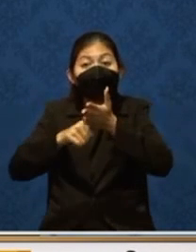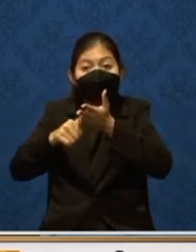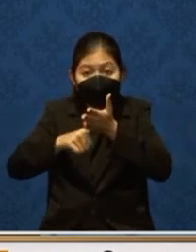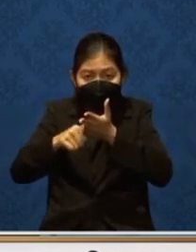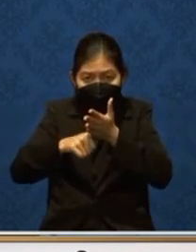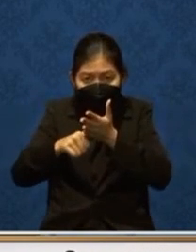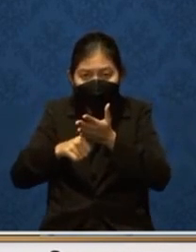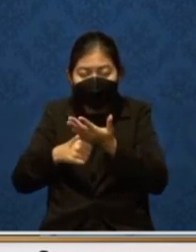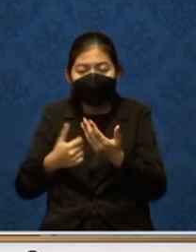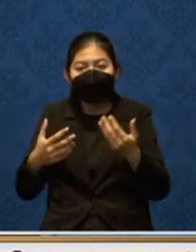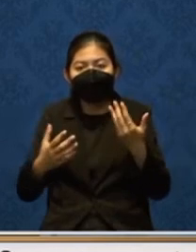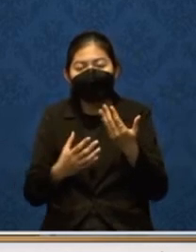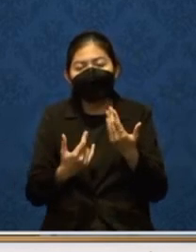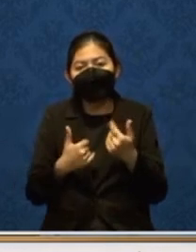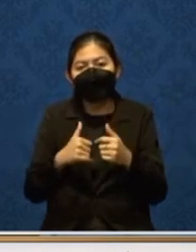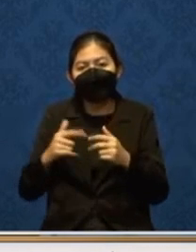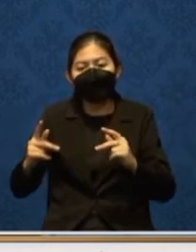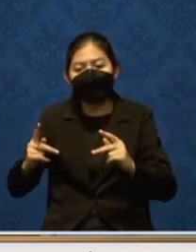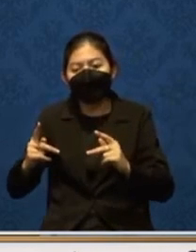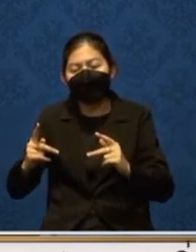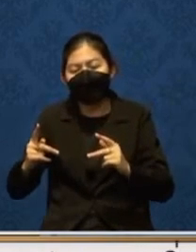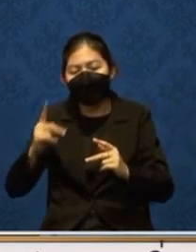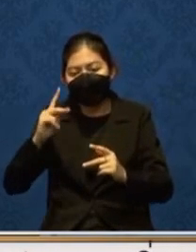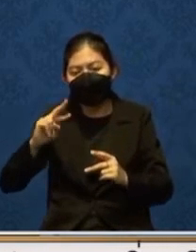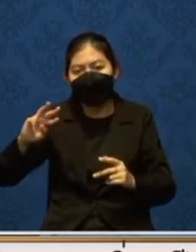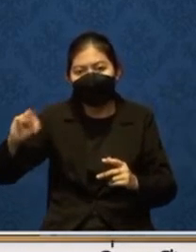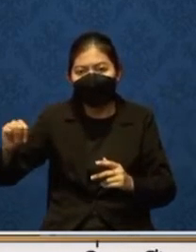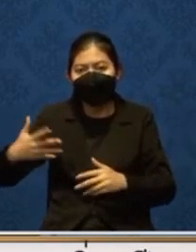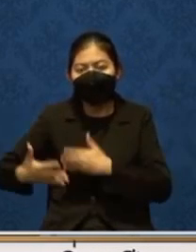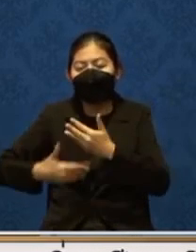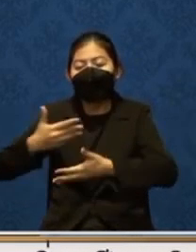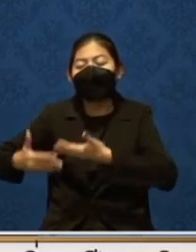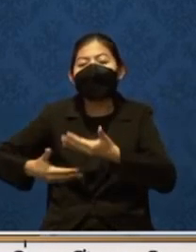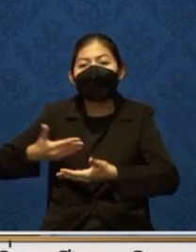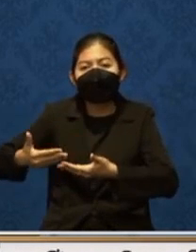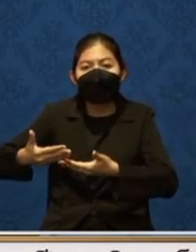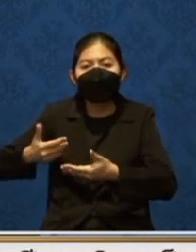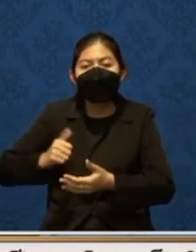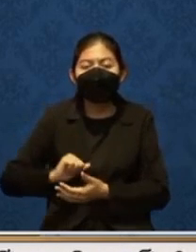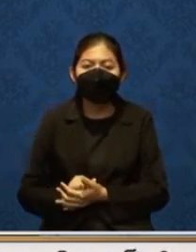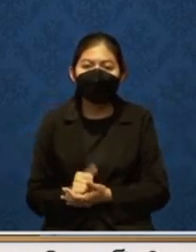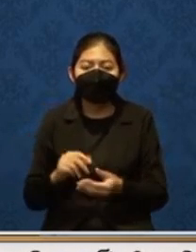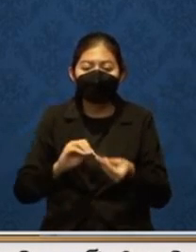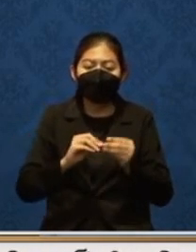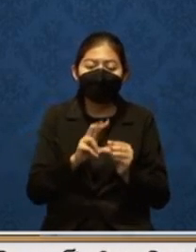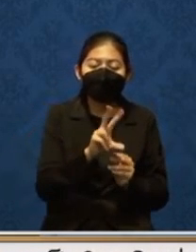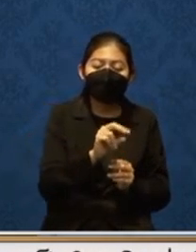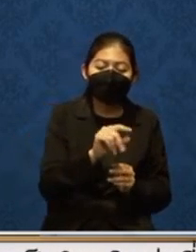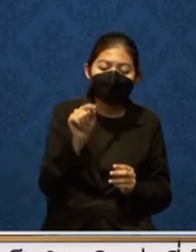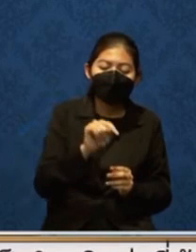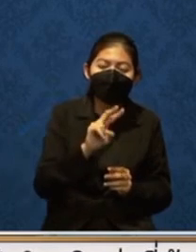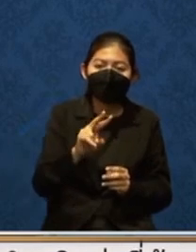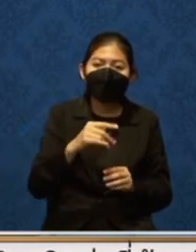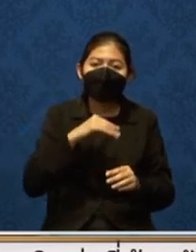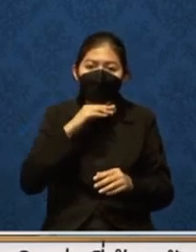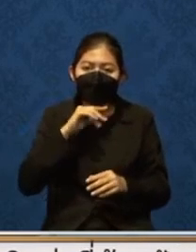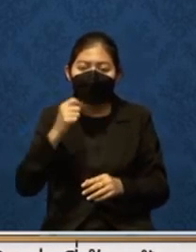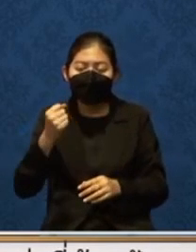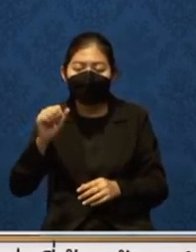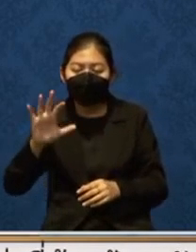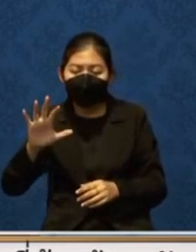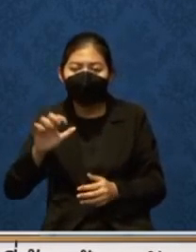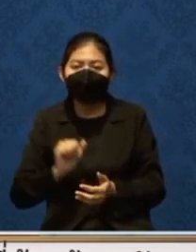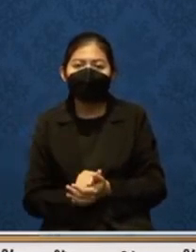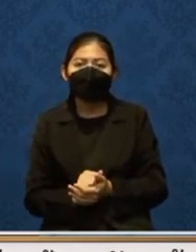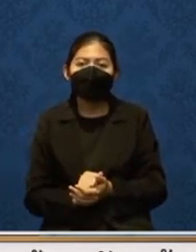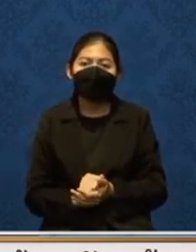เติมที่ประกดอยู่ที่กลมพันธุรกิจการค้าครับเป็สัญญาที่ทำขึที่บ้าน ใช้ที่ 30 ทั 2 หมู 15ซึ่เป็นที่ต